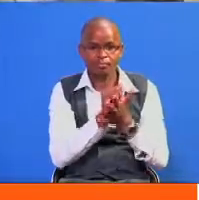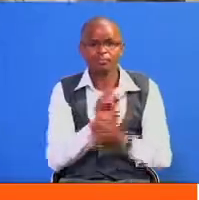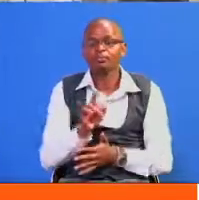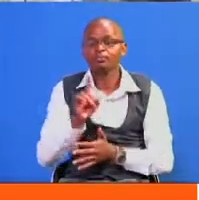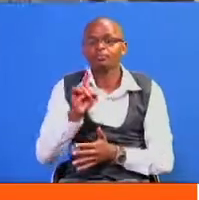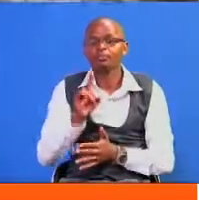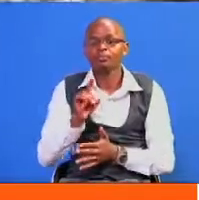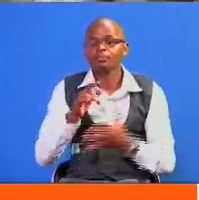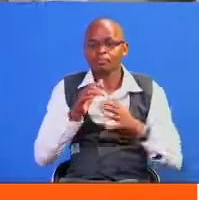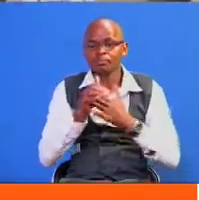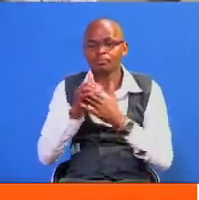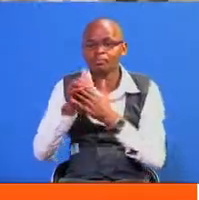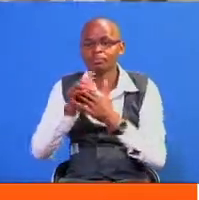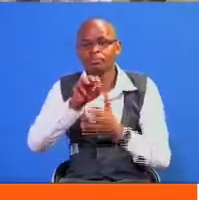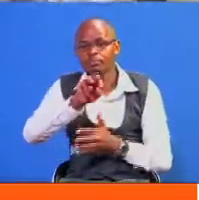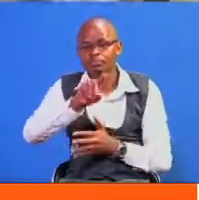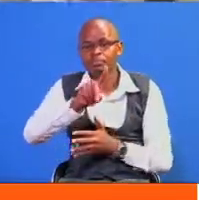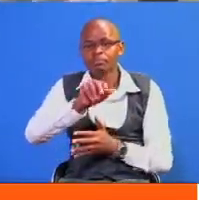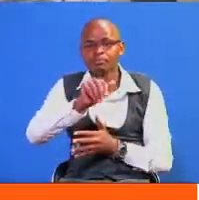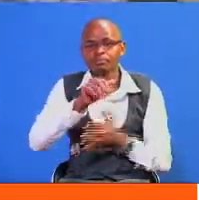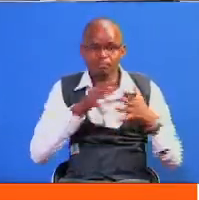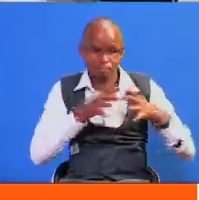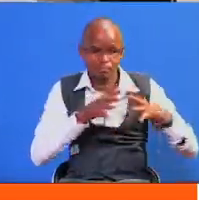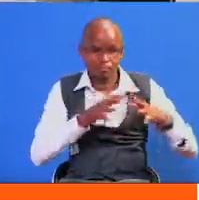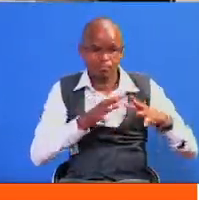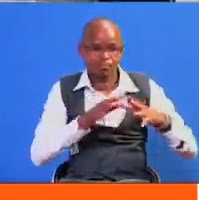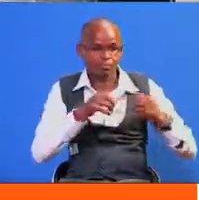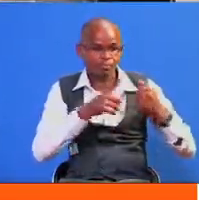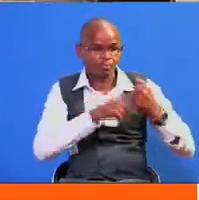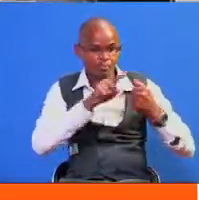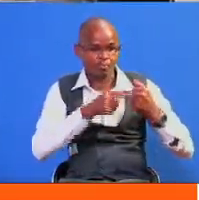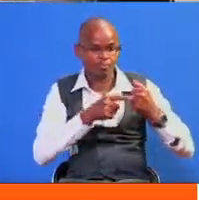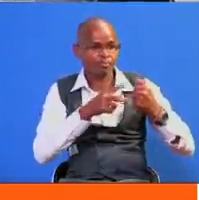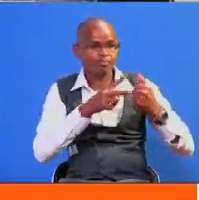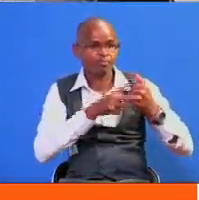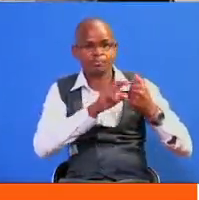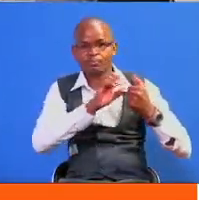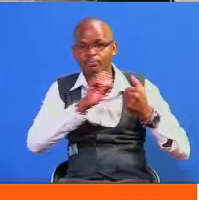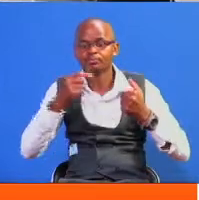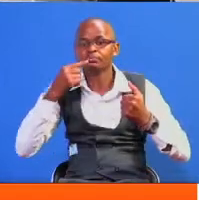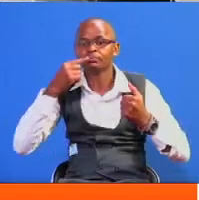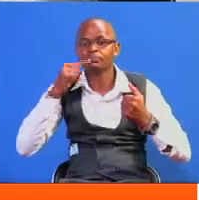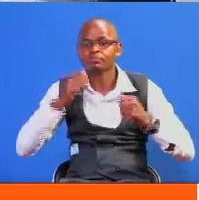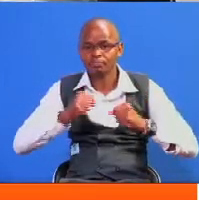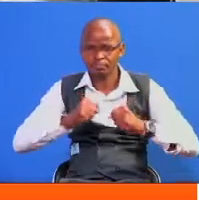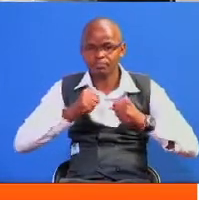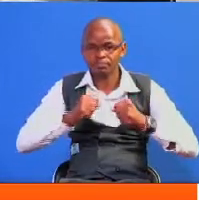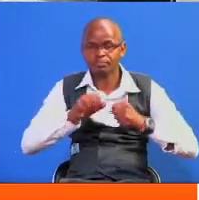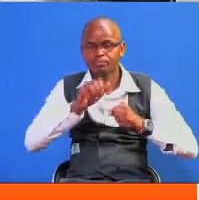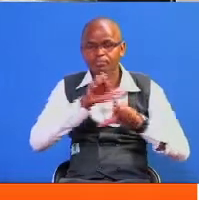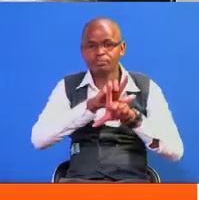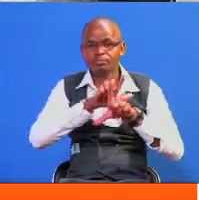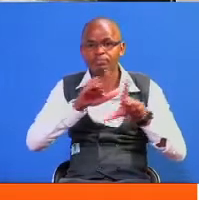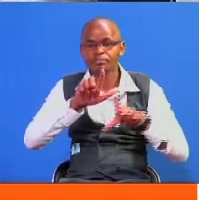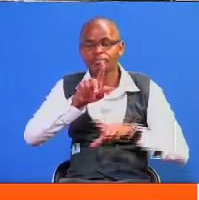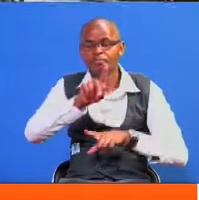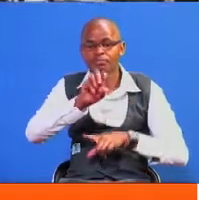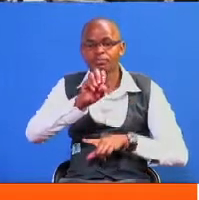na utawala wa mkoa. Wakazi hawa 6,700 walisema mkuu wa mto Athinza